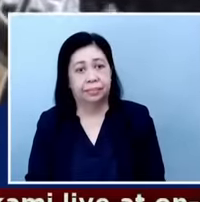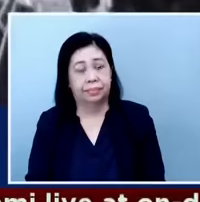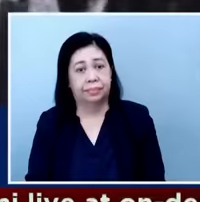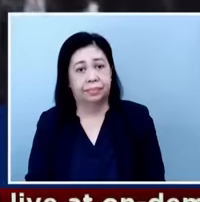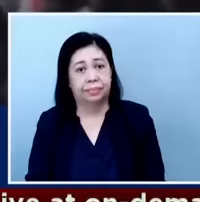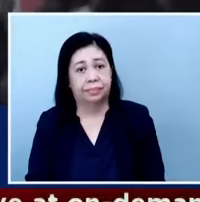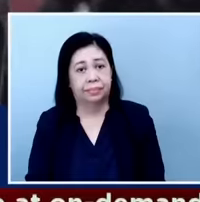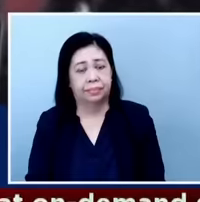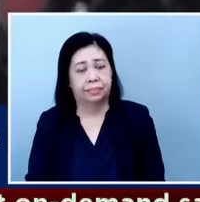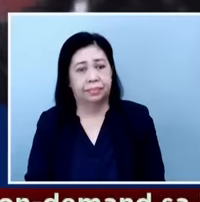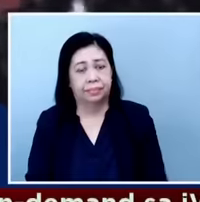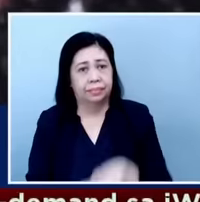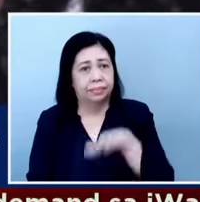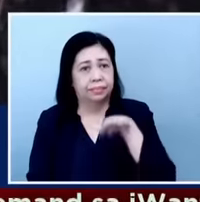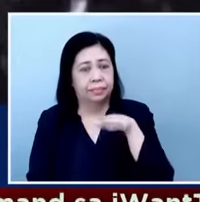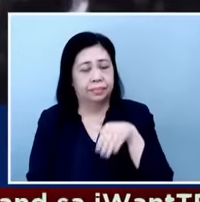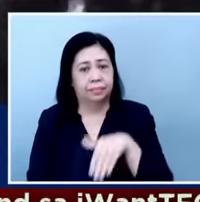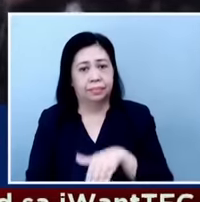Antras ulit.